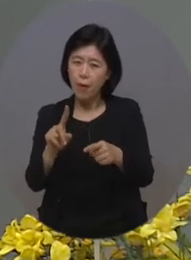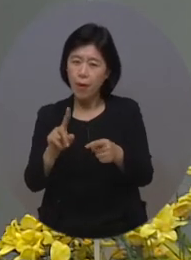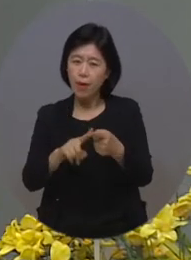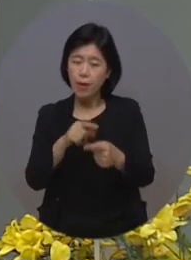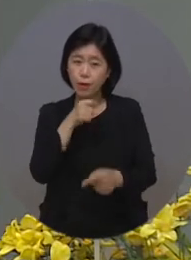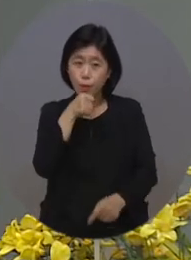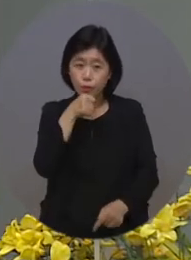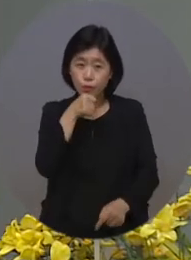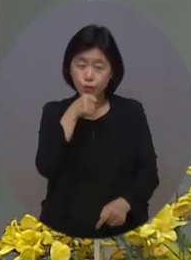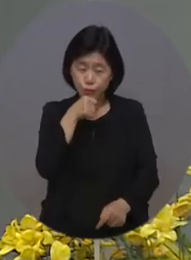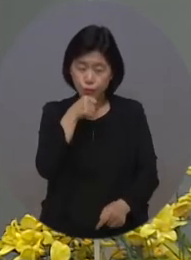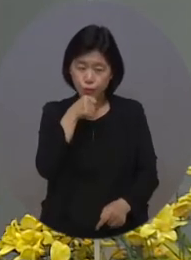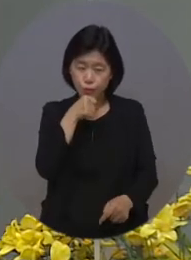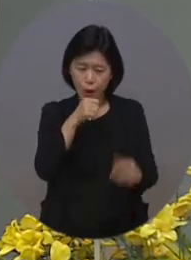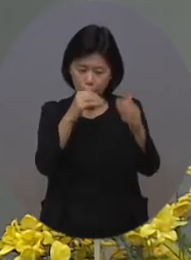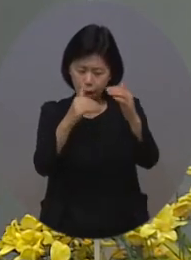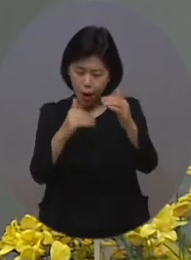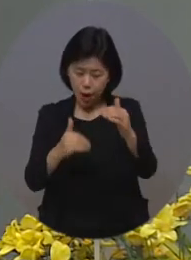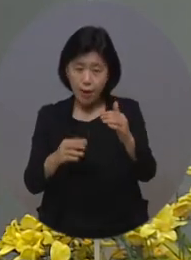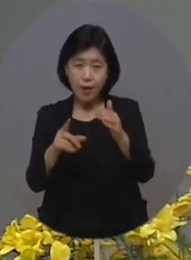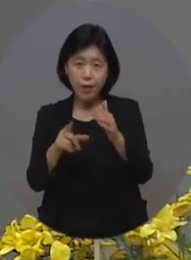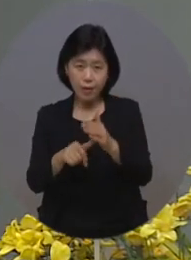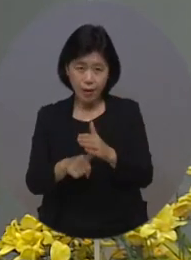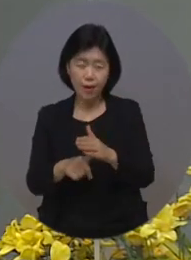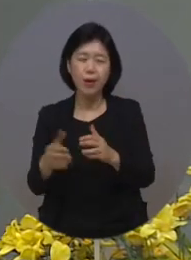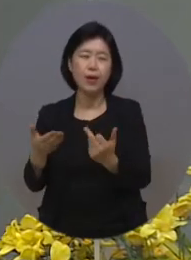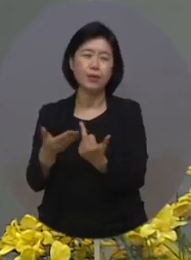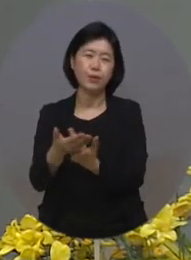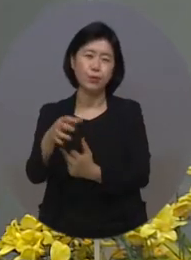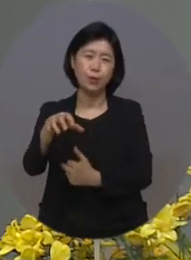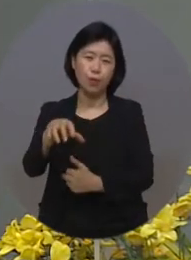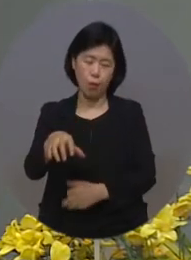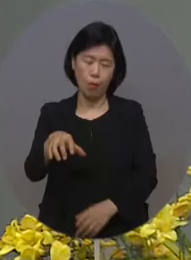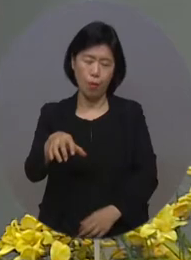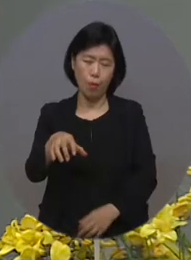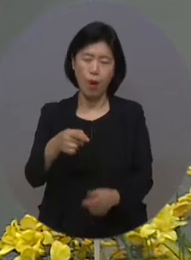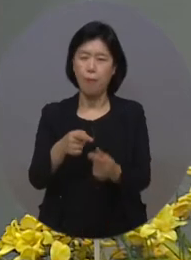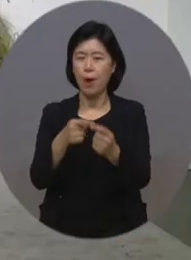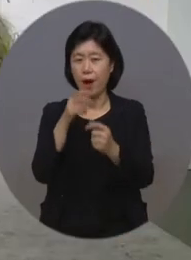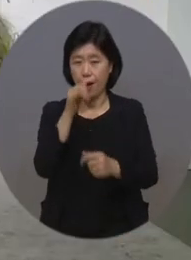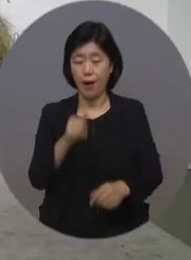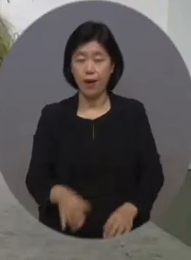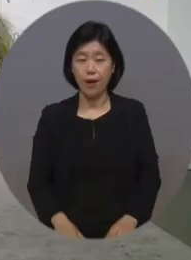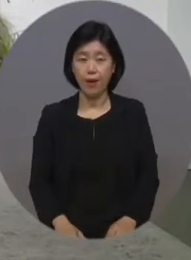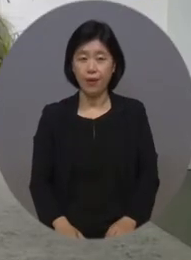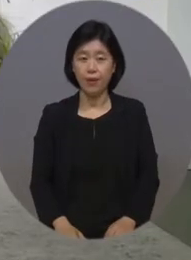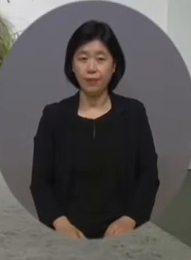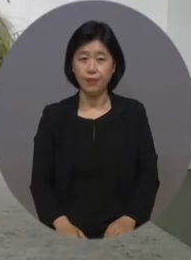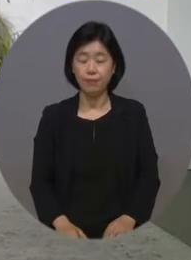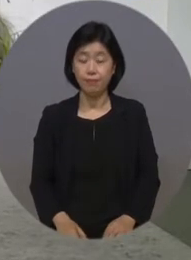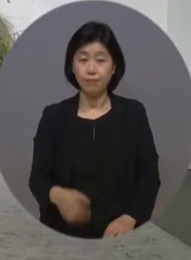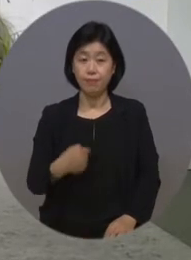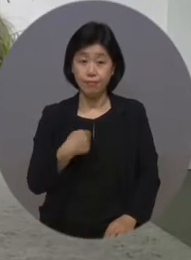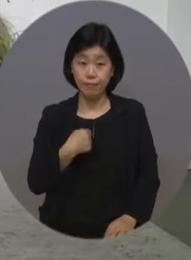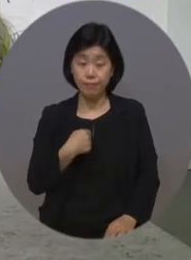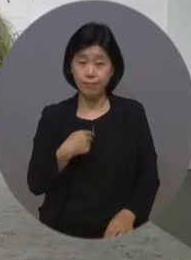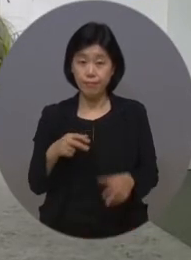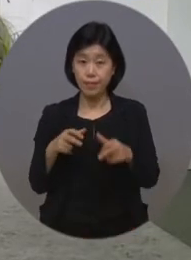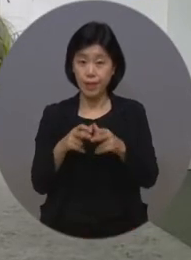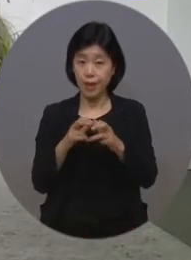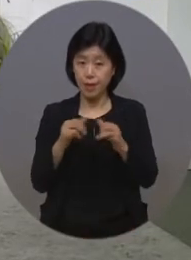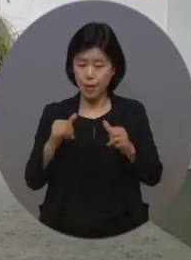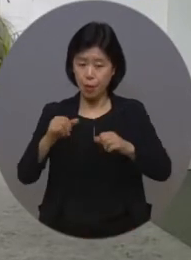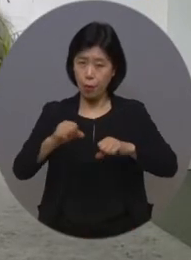가 역할을 해서 예 그게 다 우리 원희룡 지나 님의 덕입니다 그래서 는 장애인 활동을 하시던 그